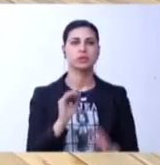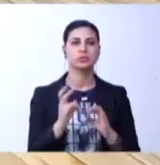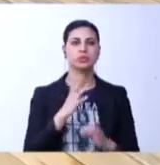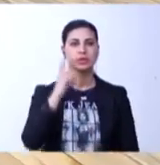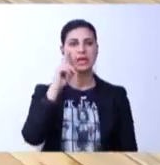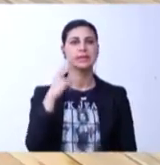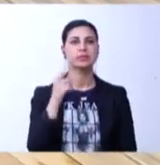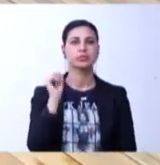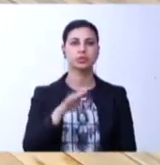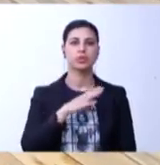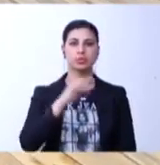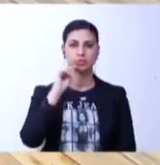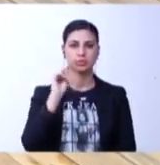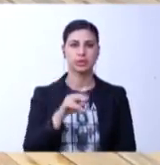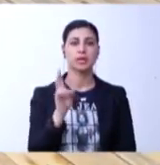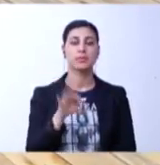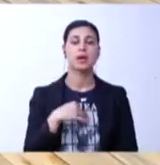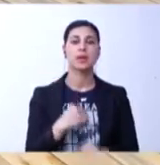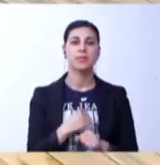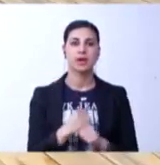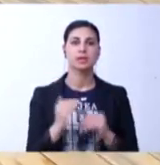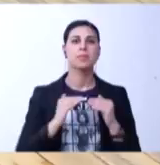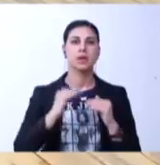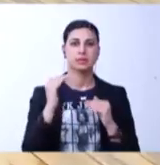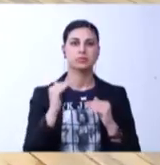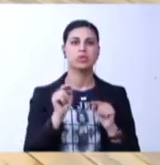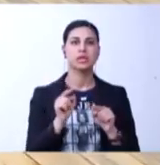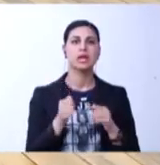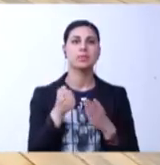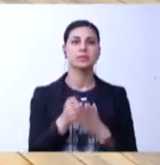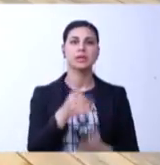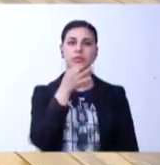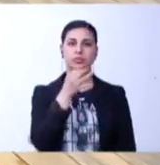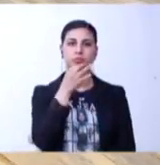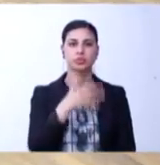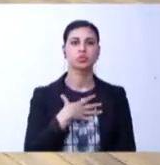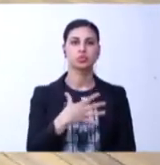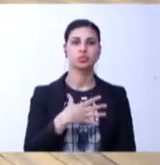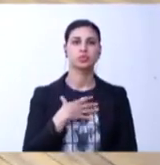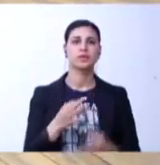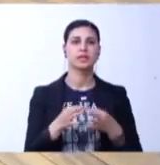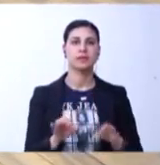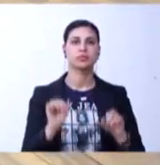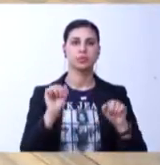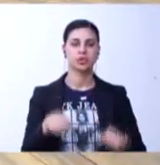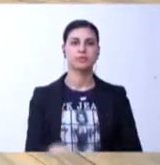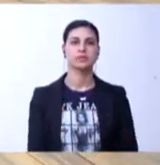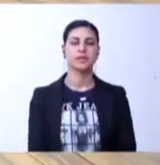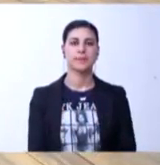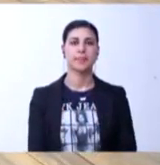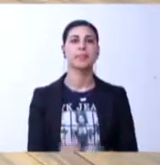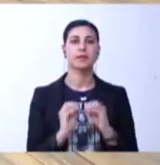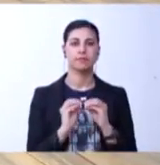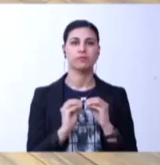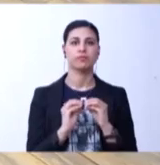თავის ხოვის მიზეზი შეიძლება გახდეს, მაგრამ ვაკეთებთ მაქსიმალურად, იქამდე სანამდე სულ თქვა თავისუფლად შეგვიძლია, ვაფიქსირებთ